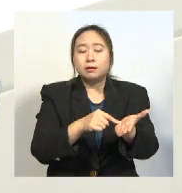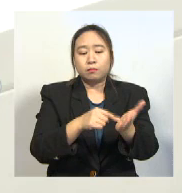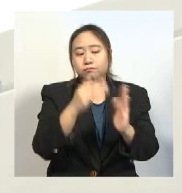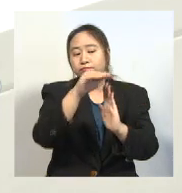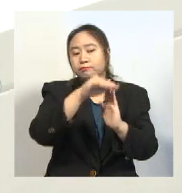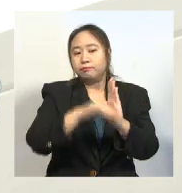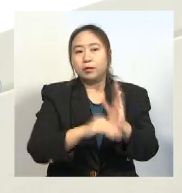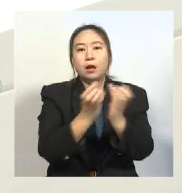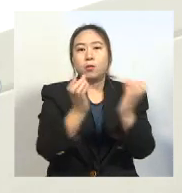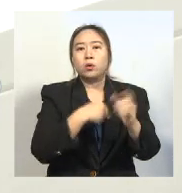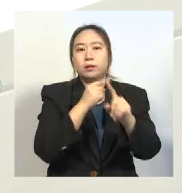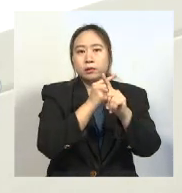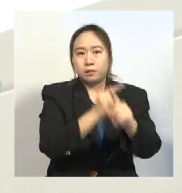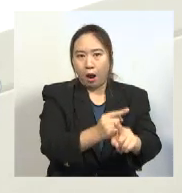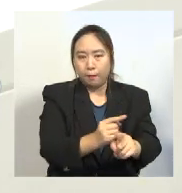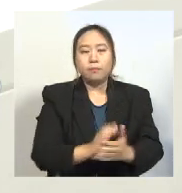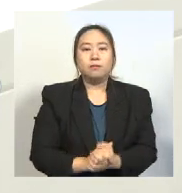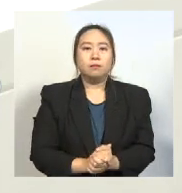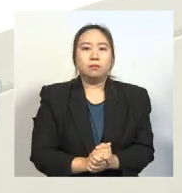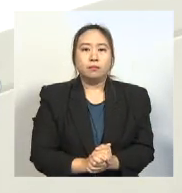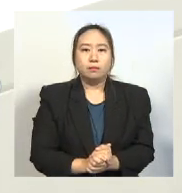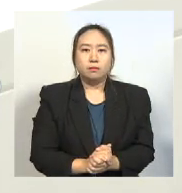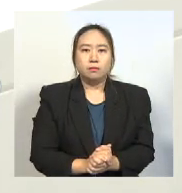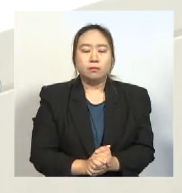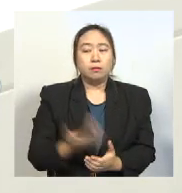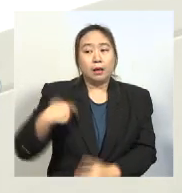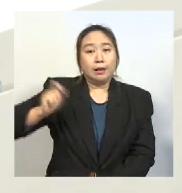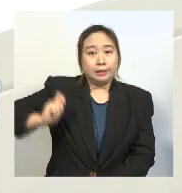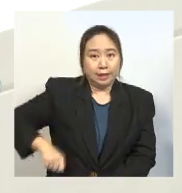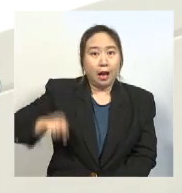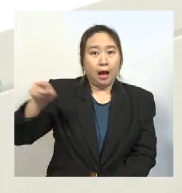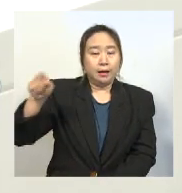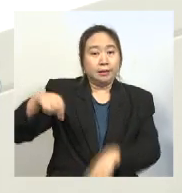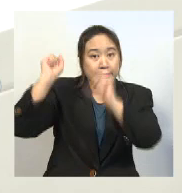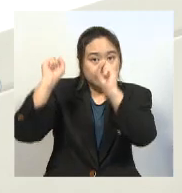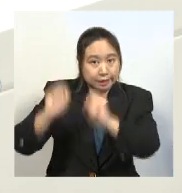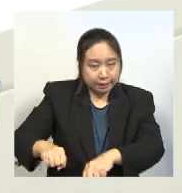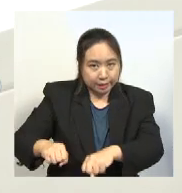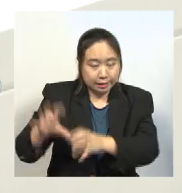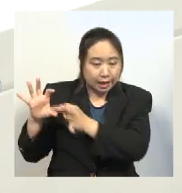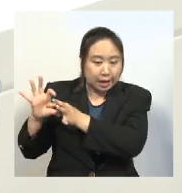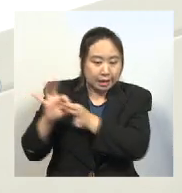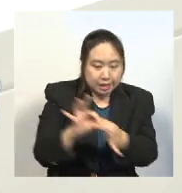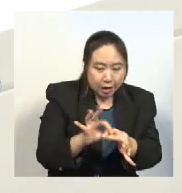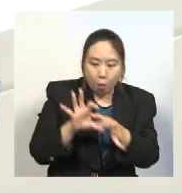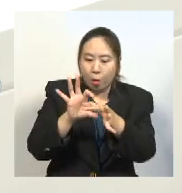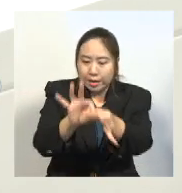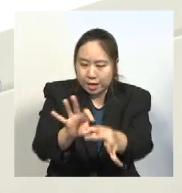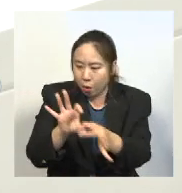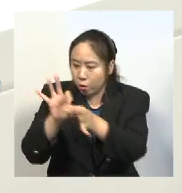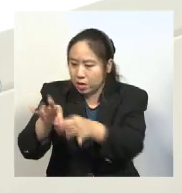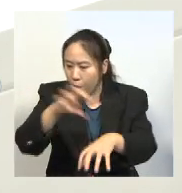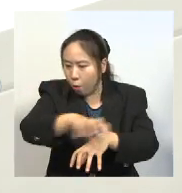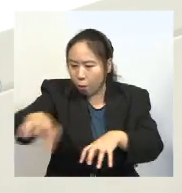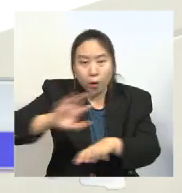นคำวินิจฉัยของศาลรัฐนูนจะมีผลผูกพันทุกองค์กรข้อต่อเมื่อเป็นคำวินิจฉัย